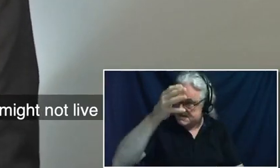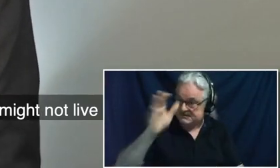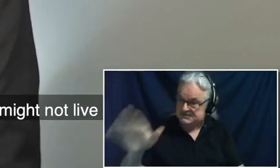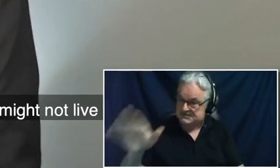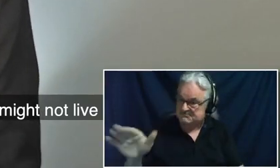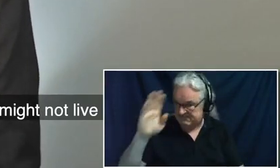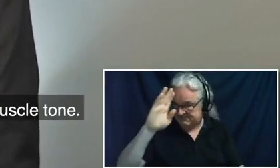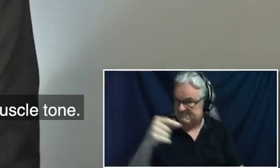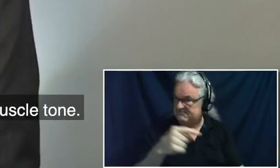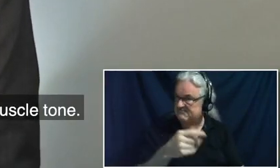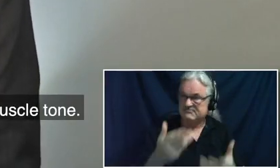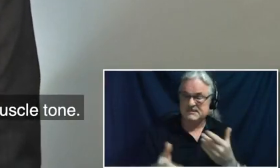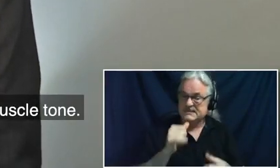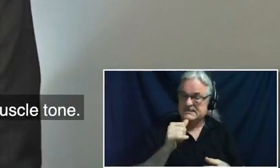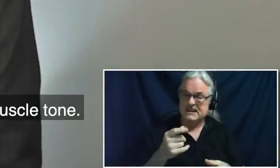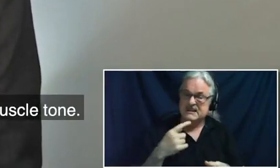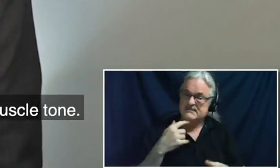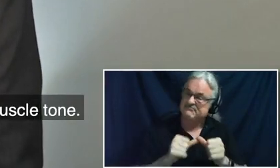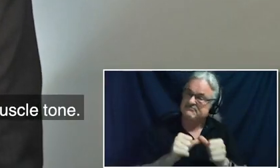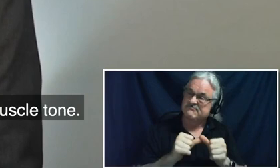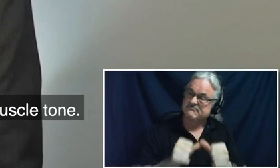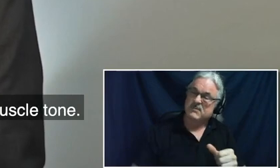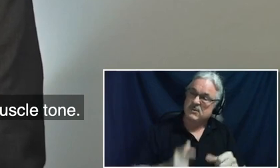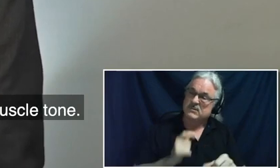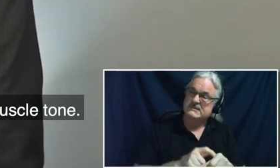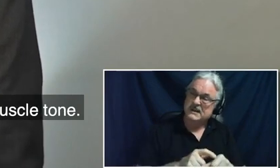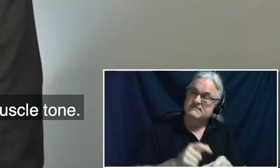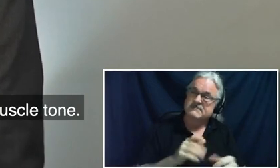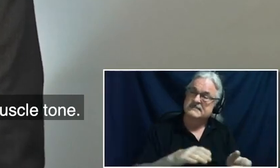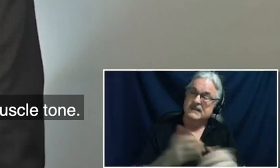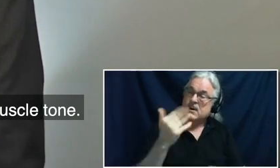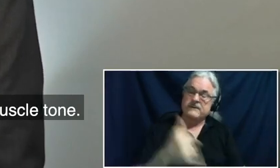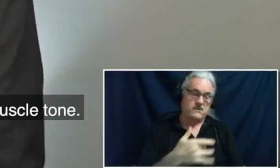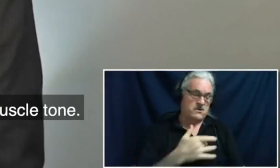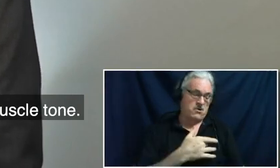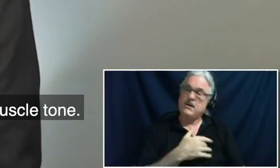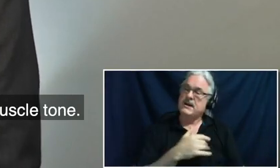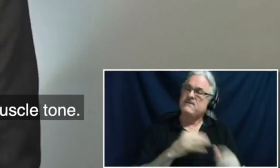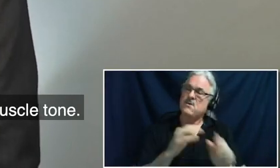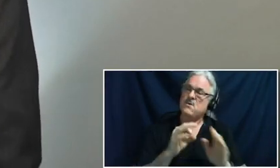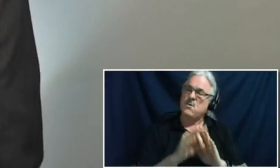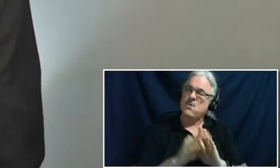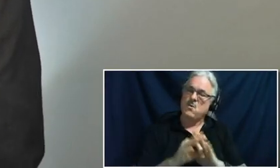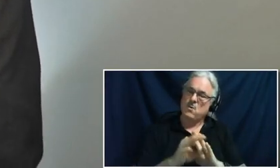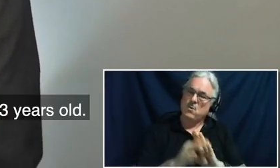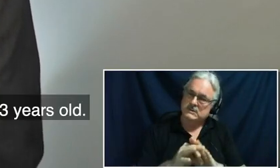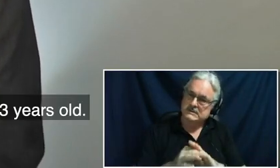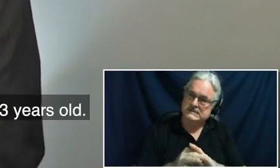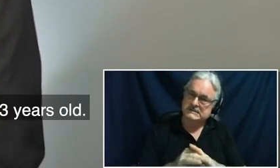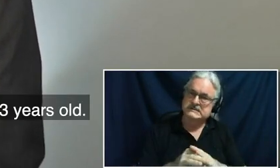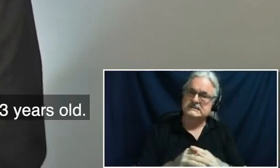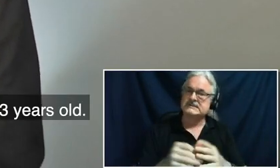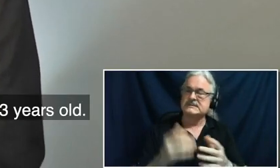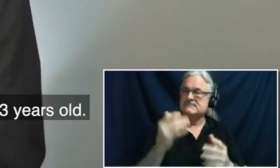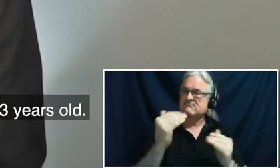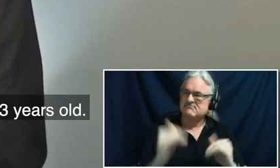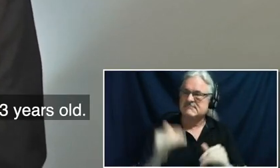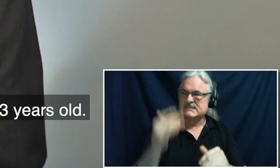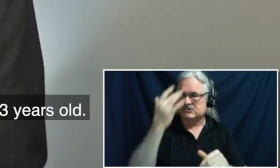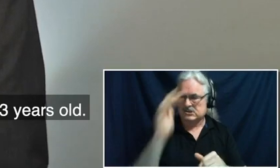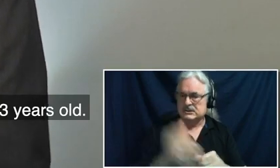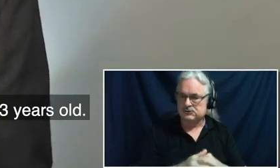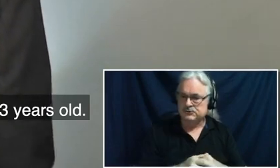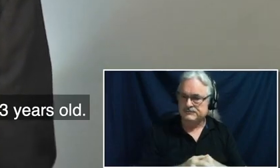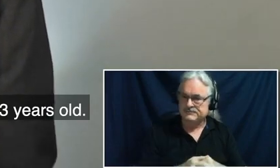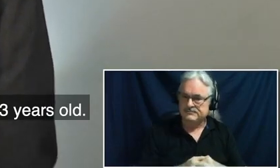une éducation. Nous allons en apprendre davantage concernant l'importance du rapport mondial de suivi sur l'éducation, avec